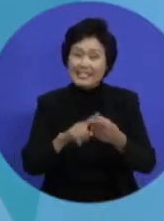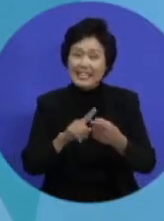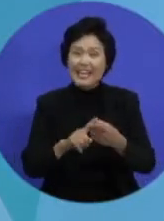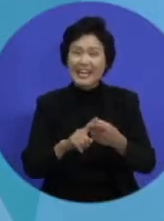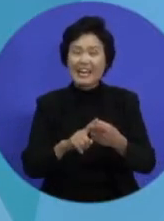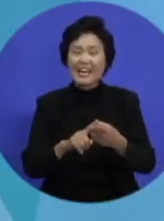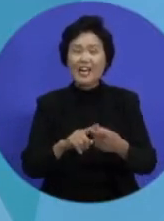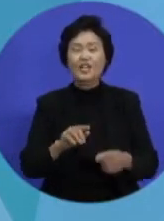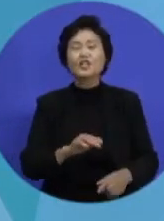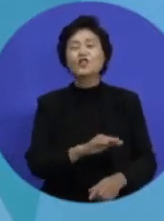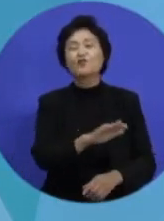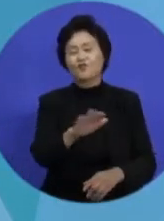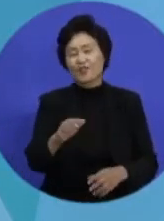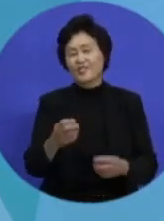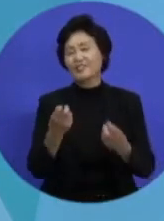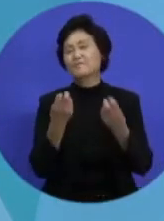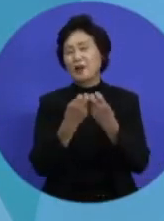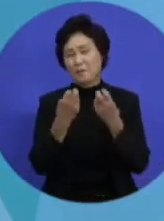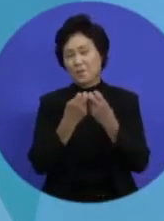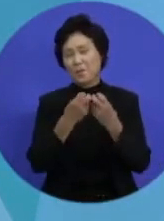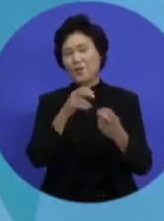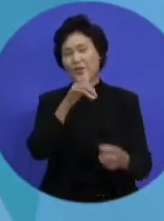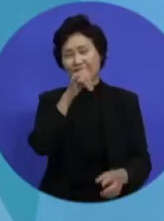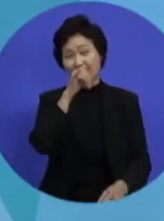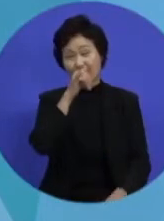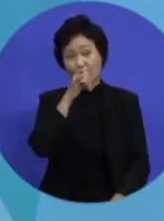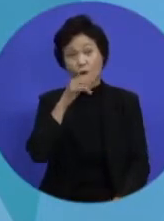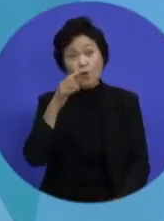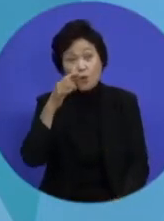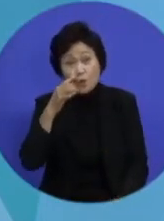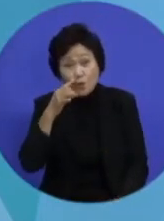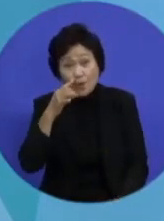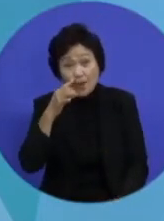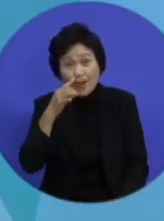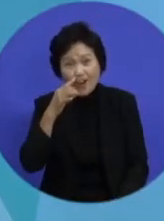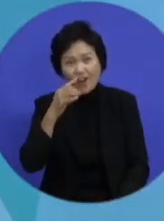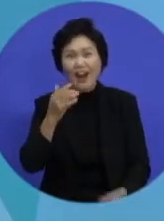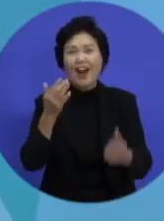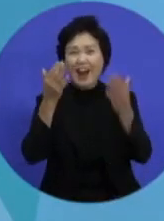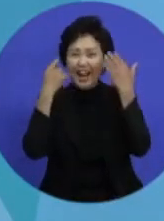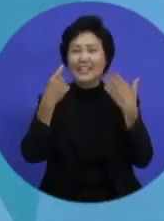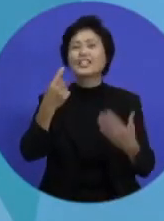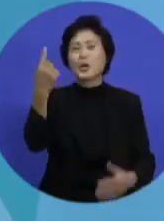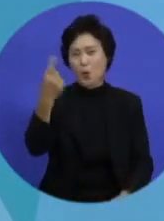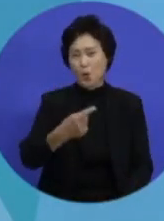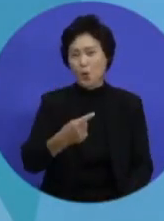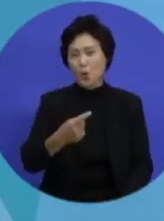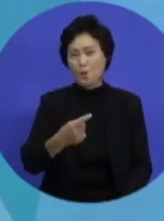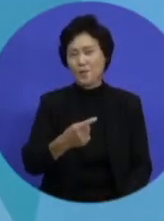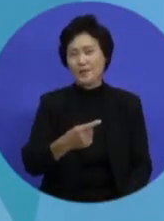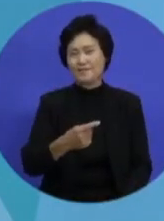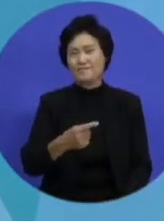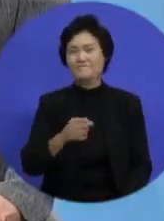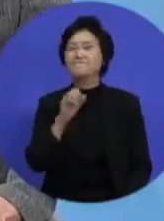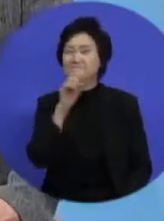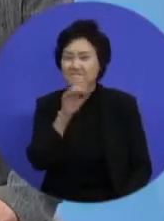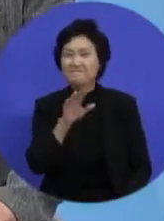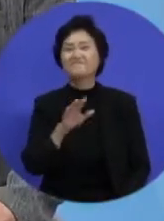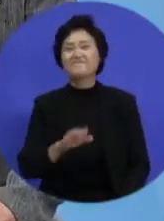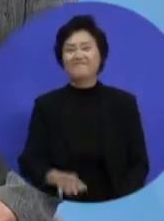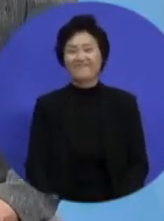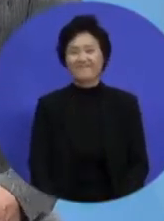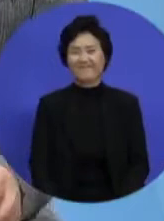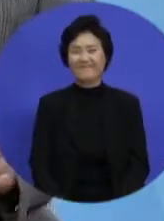이제 원칙과 또 방법들이 있습니다. 네. 궁금한 사항은 학교 오시면 알려드리겠습니다. 아, 그래요?